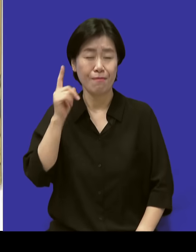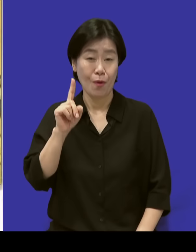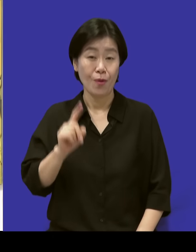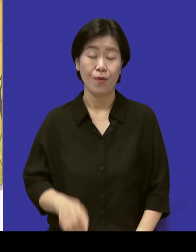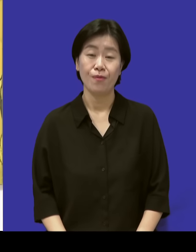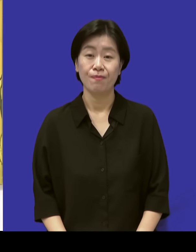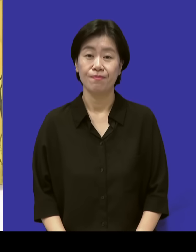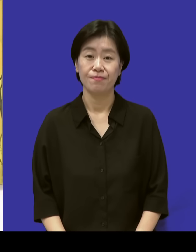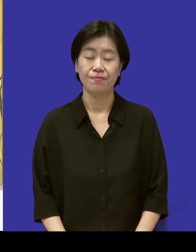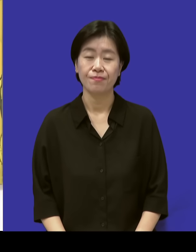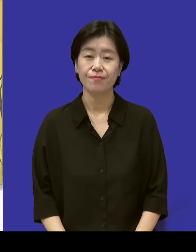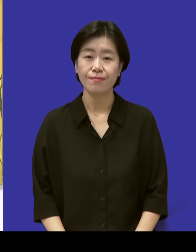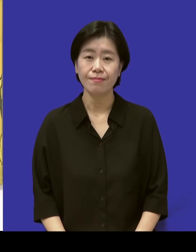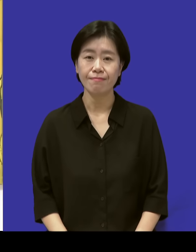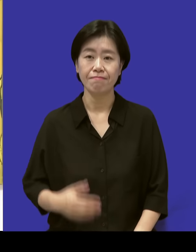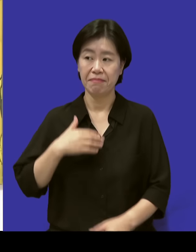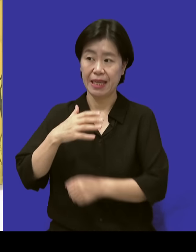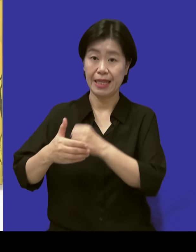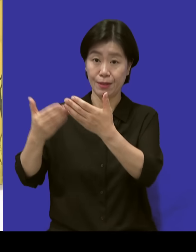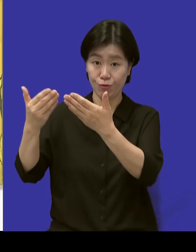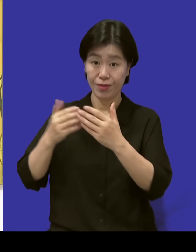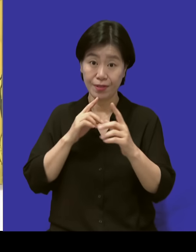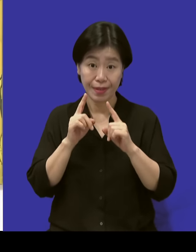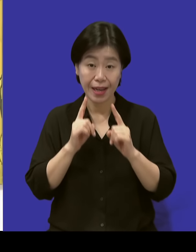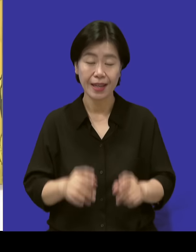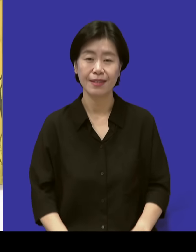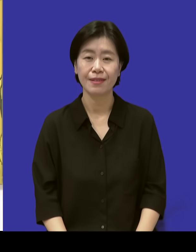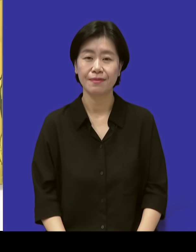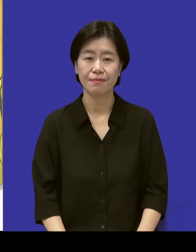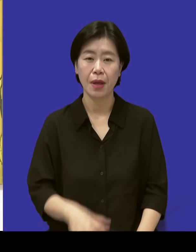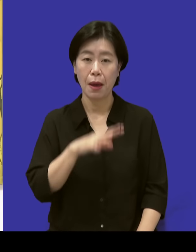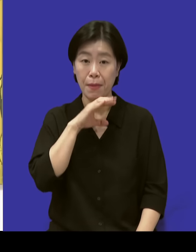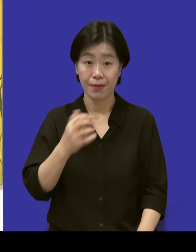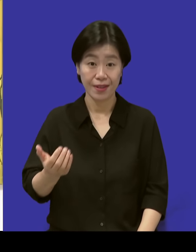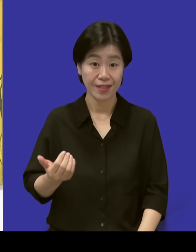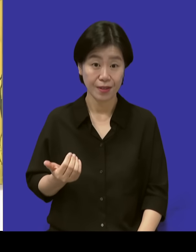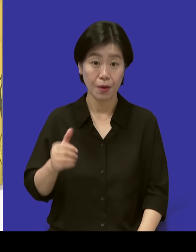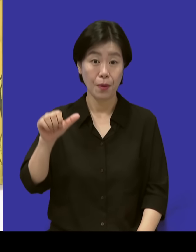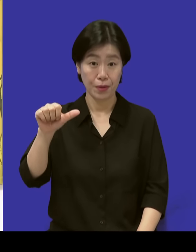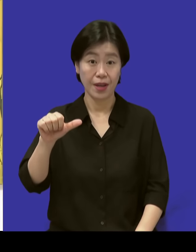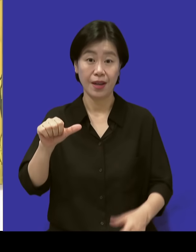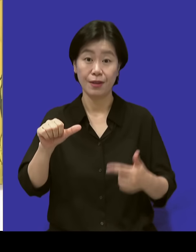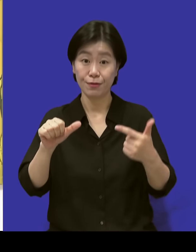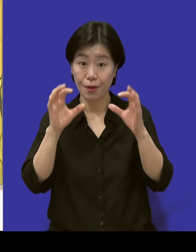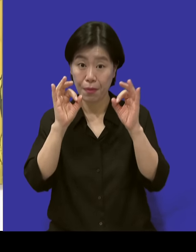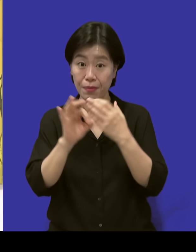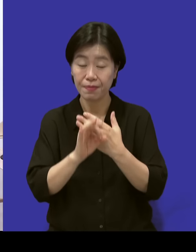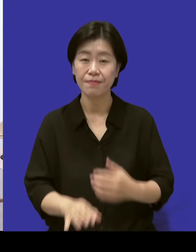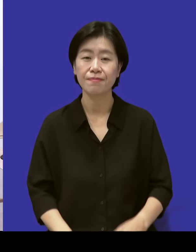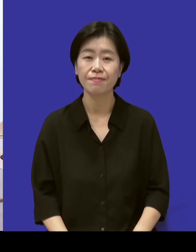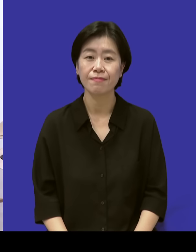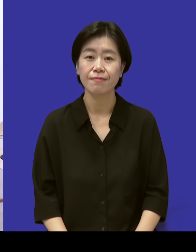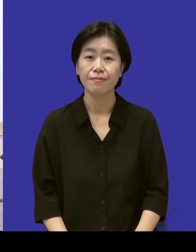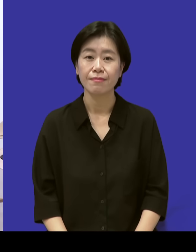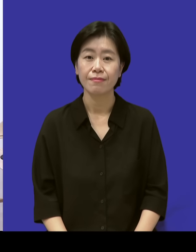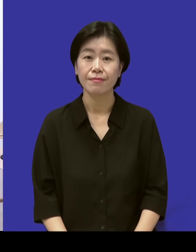예. 저한테 그 주신 말씀이 베드로전서 5장 6절의 말씀을 주셨는데